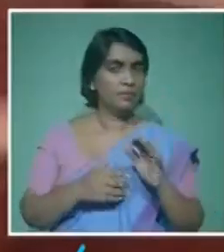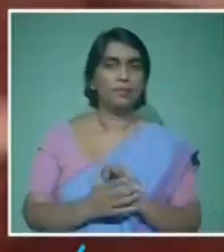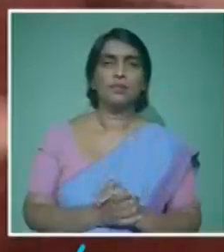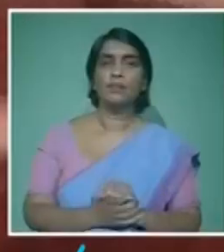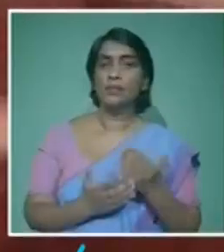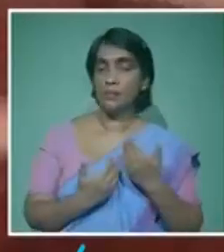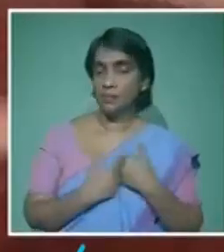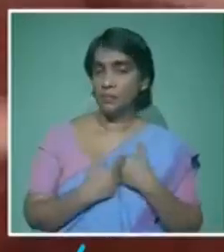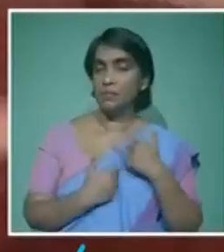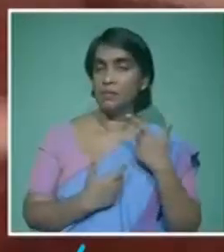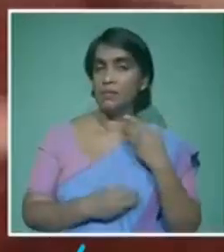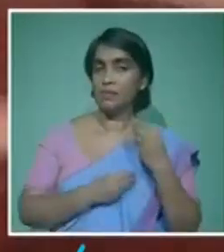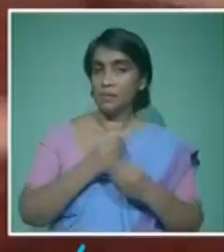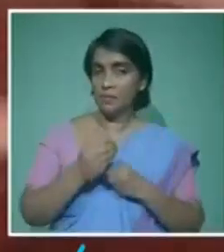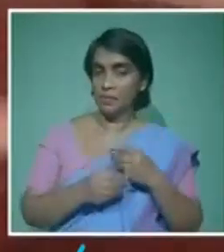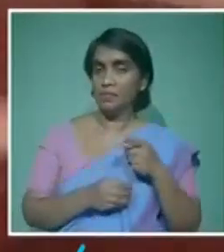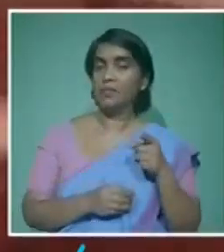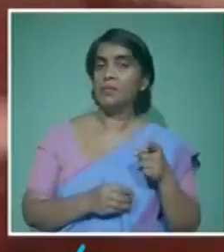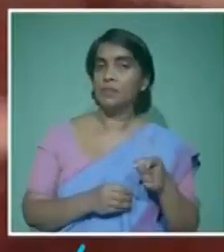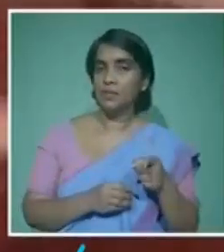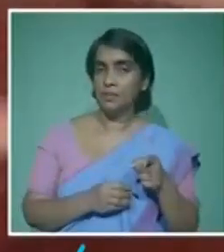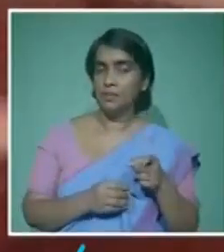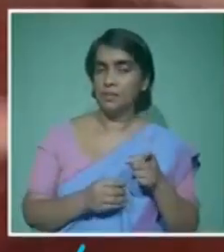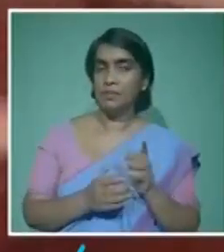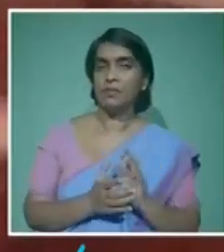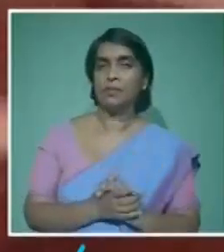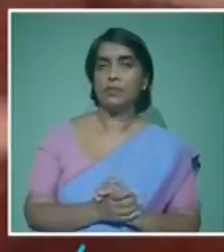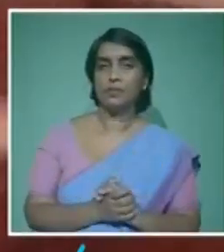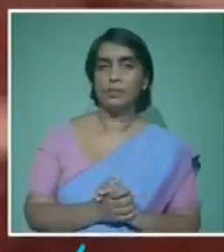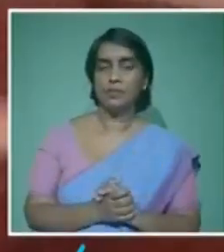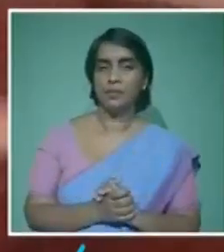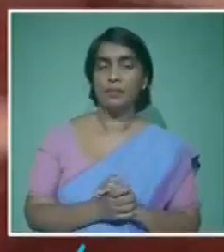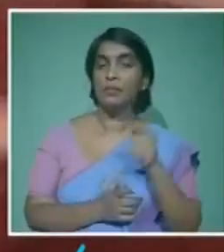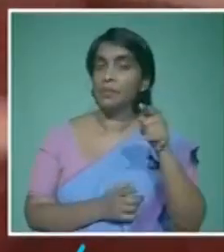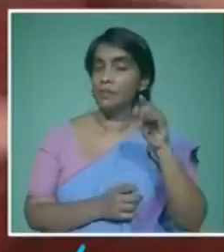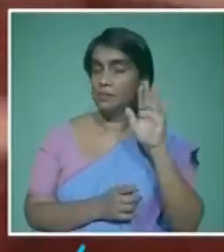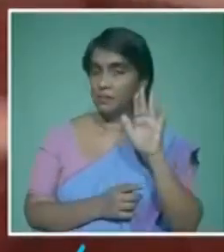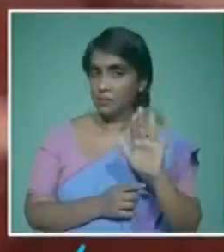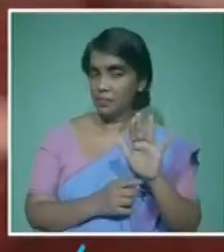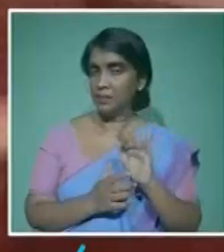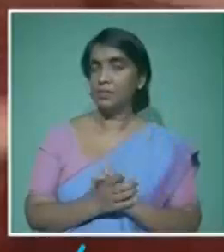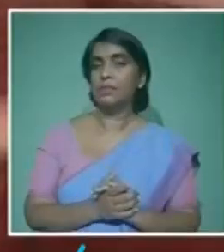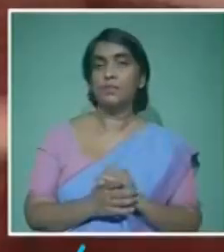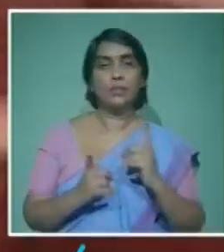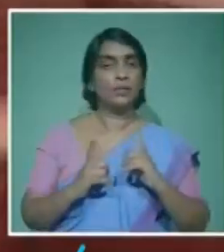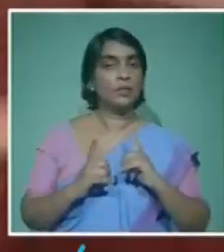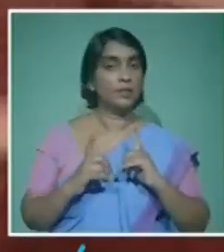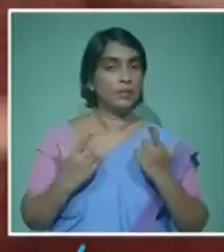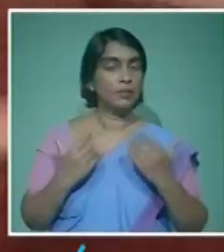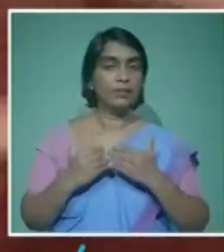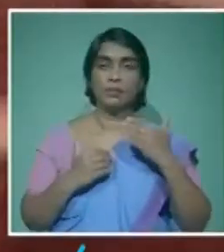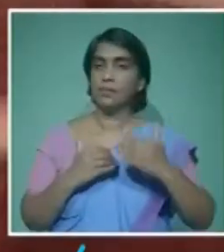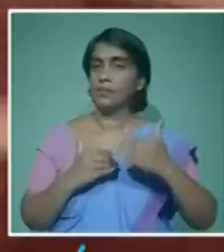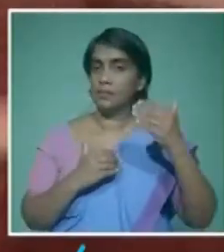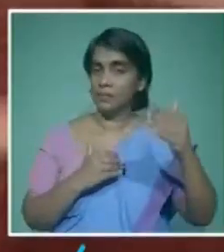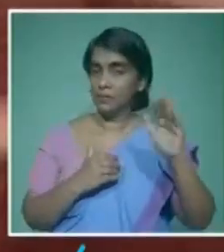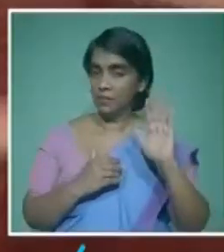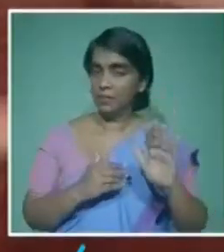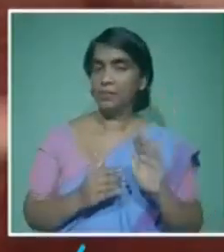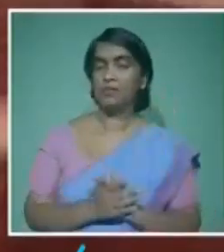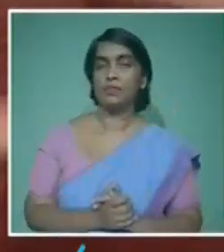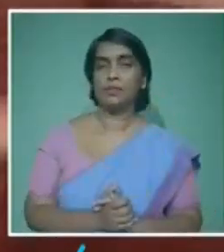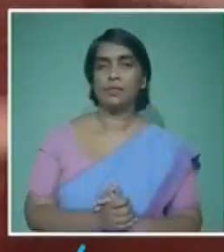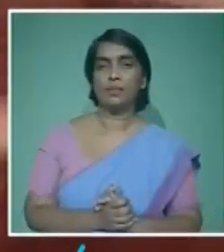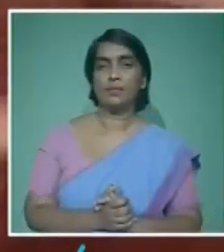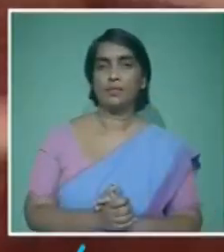வாழ்க்கையில் விரக்தி அடைந்துவிடக்கூடாது என்பதாலும் கடற்தொழிலை தொடர வேண்டும் என்பதற்காகவும் அவர்களது பிரச்சனைகளுக்கான